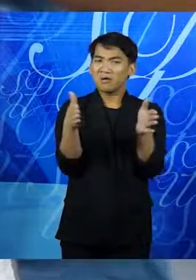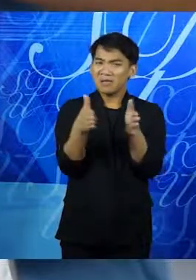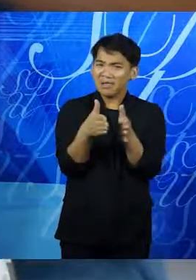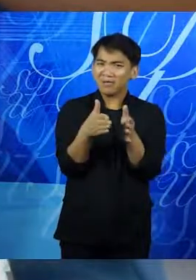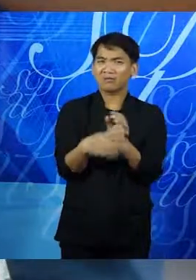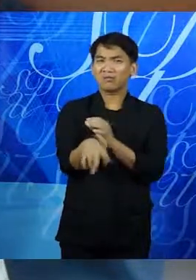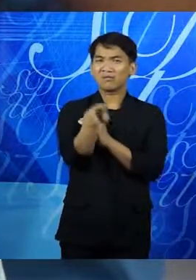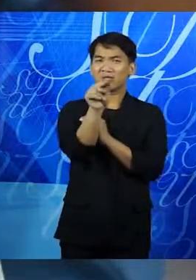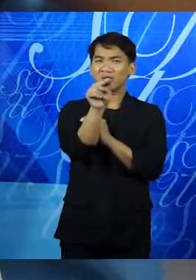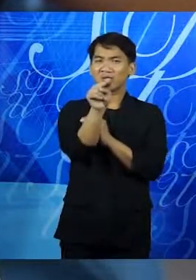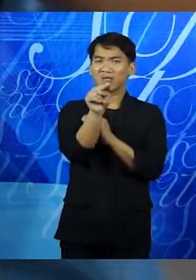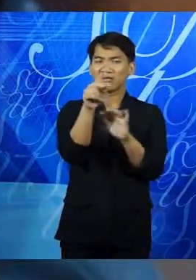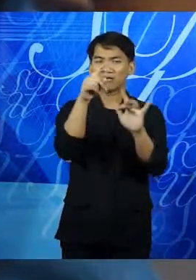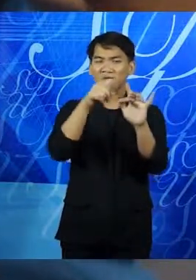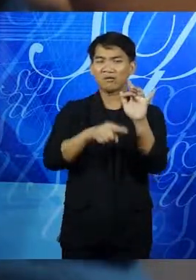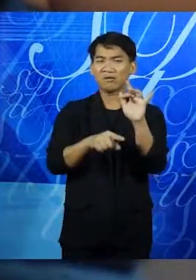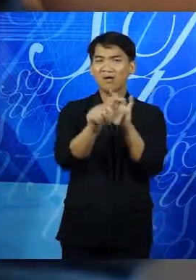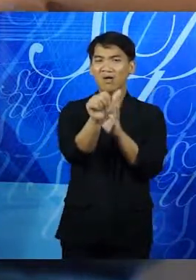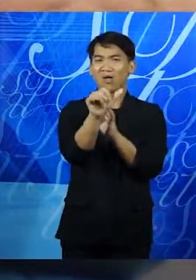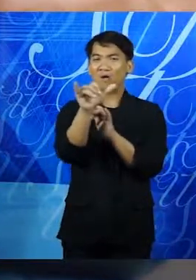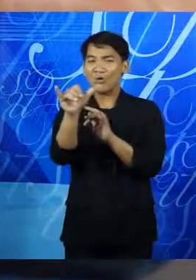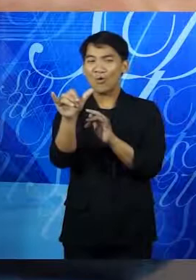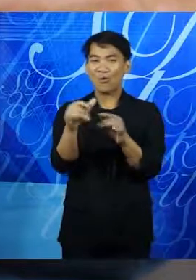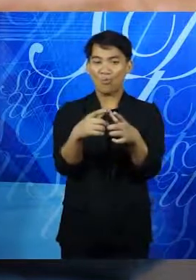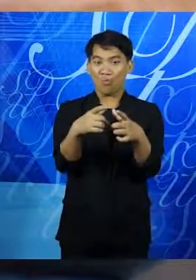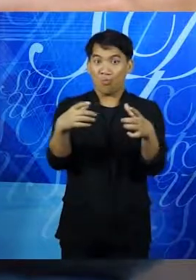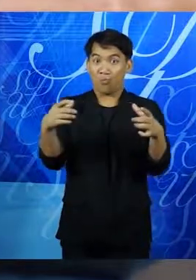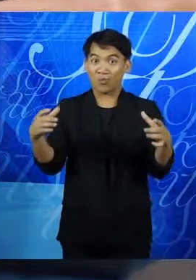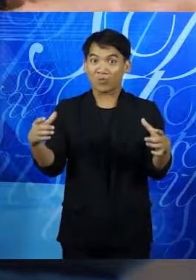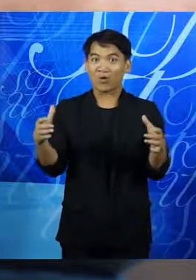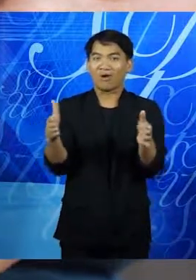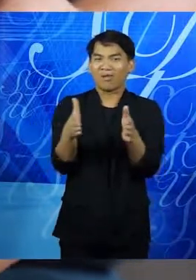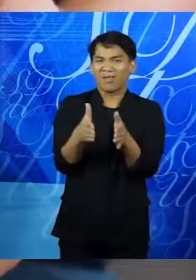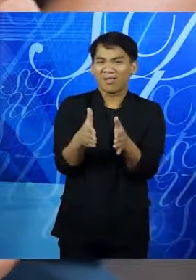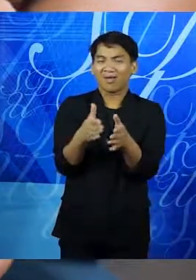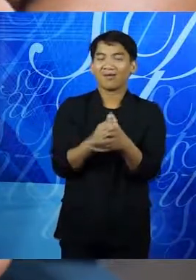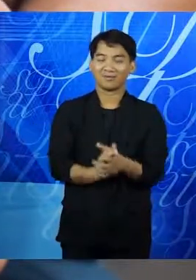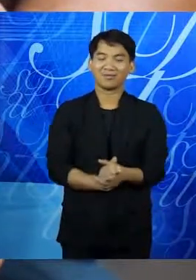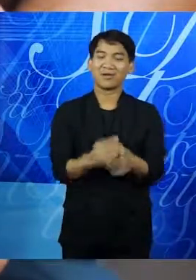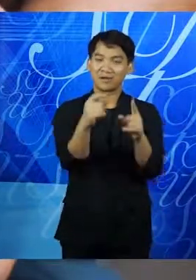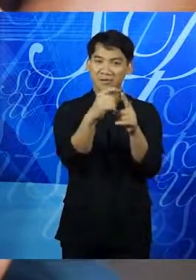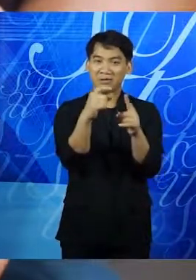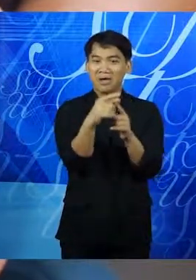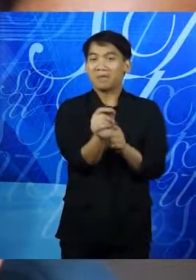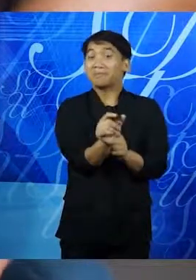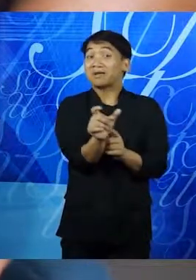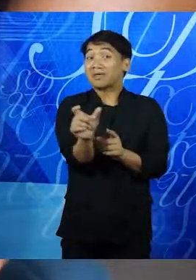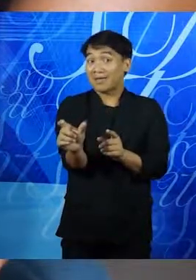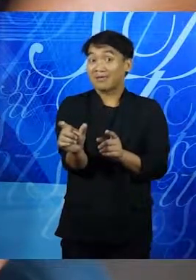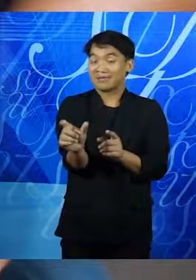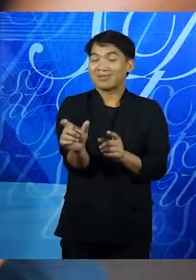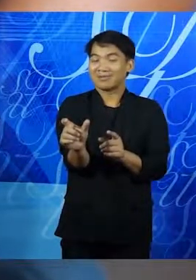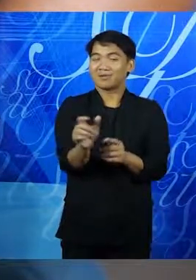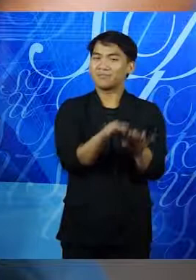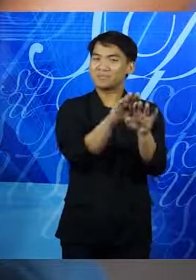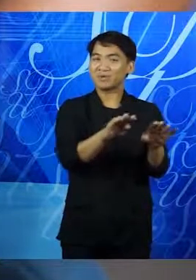หรือว่าน้อยนะคะคำว่าเล็กคำว่ามากน้อยใหญ่กว่านะคะเพื่อให้ขยายคำที่เด็กช